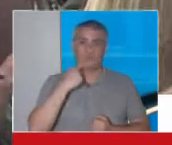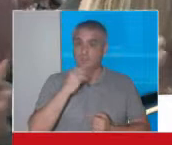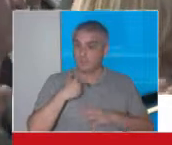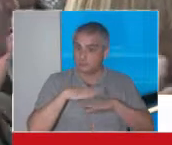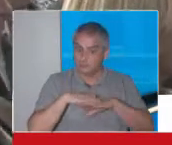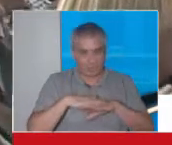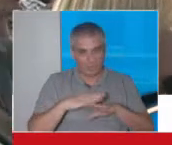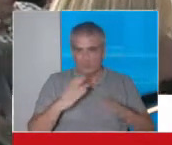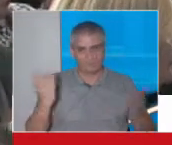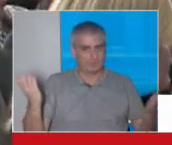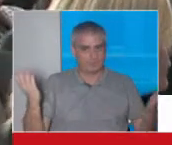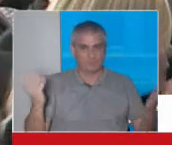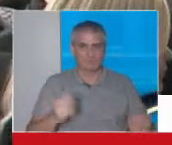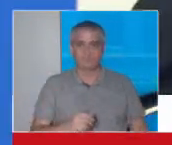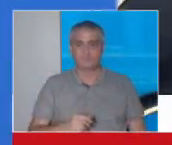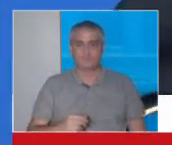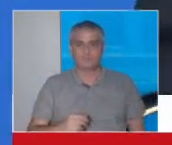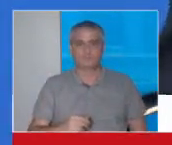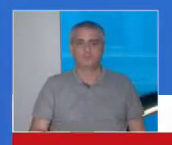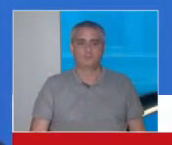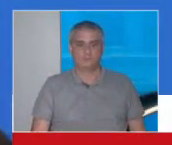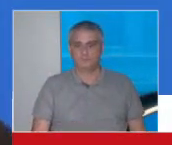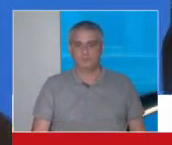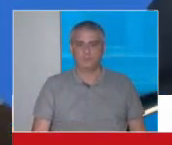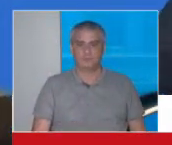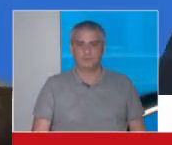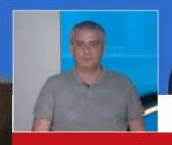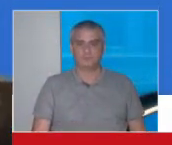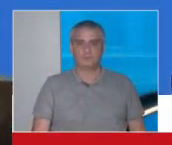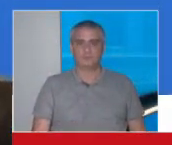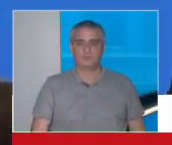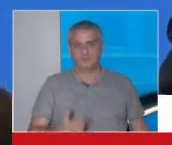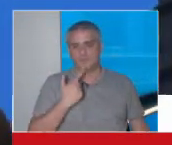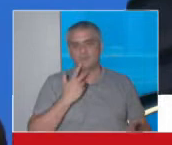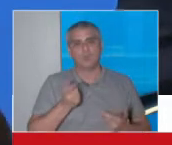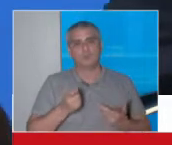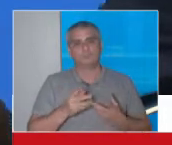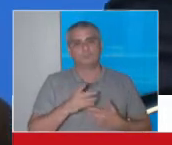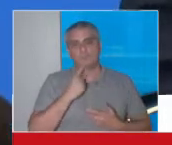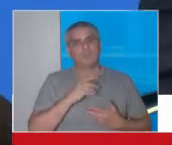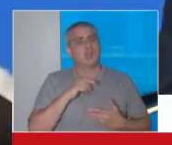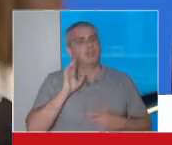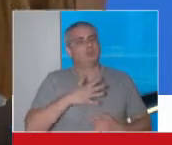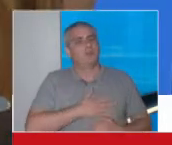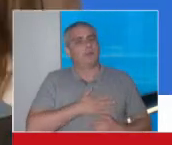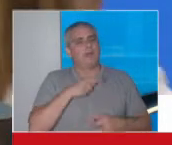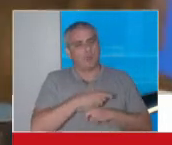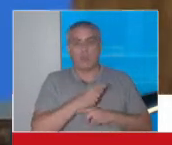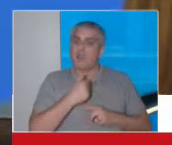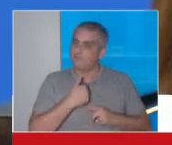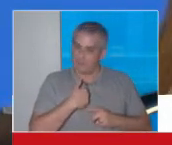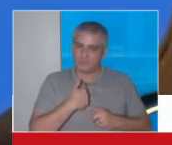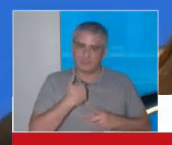סולחת? הם לא יכולים להבין, לעולם אי אפשר באמת לחסות את החור הזה שנמצא בליבי, אבל אני מתקדמת כפי שאתה